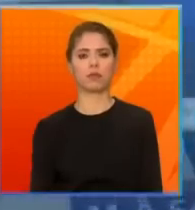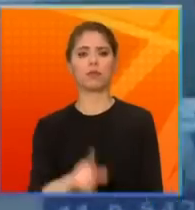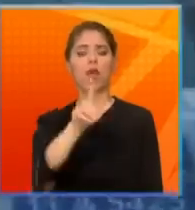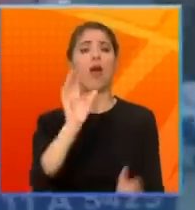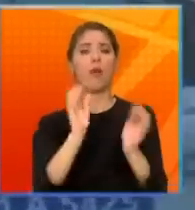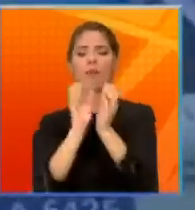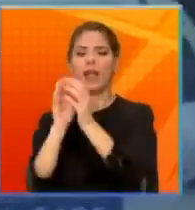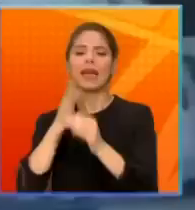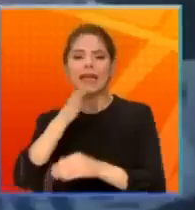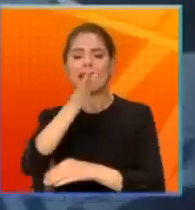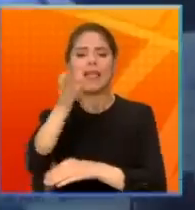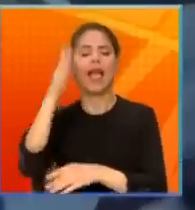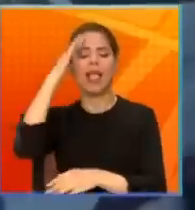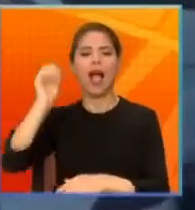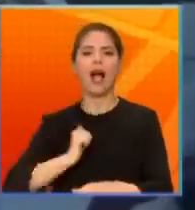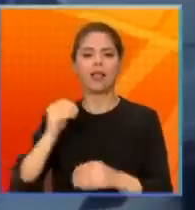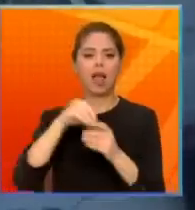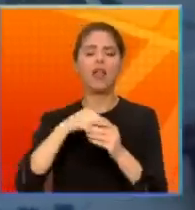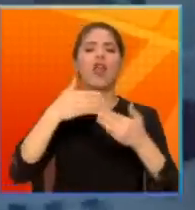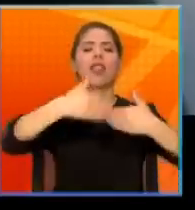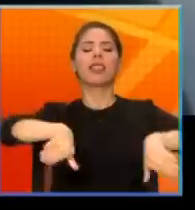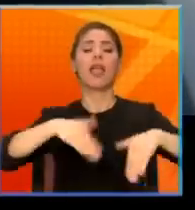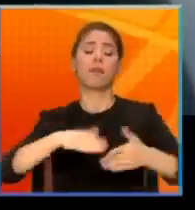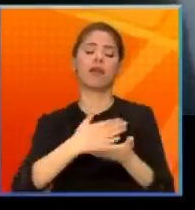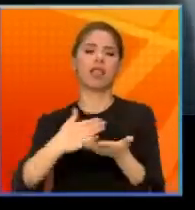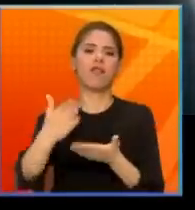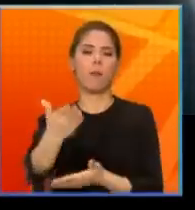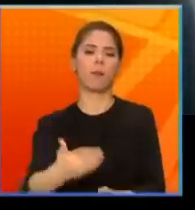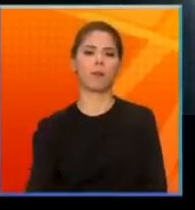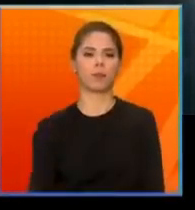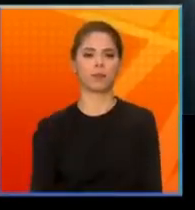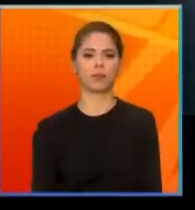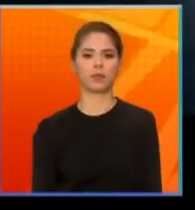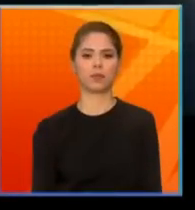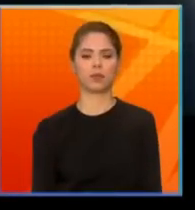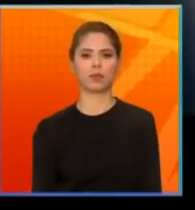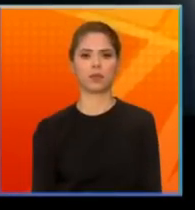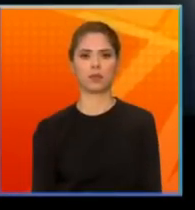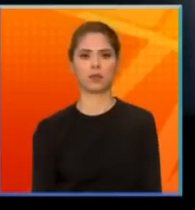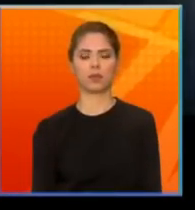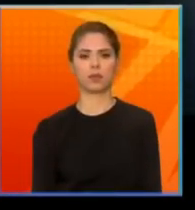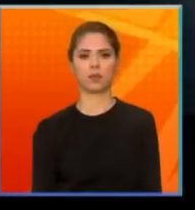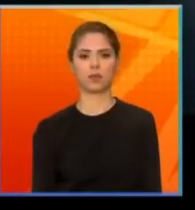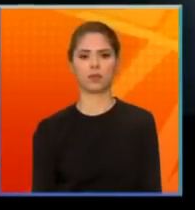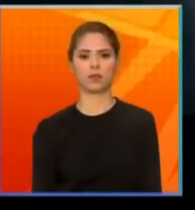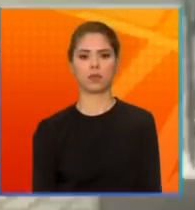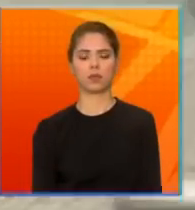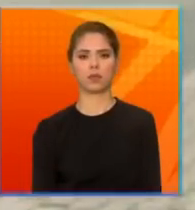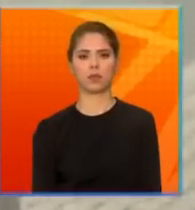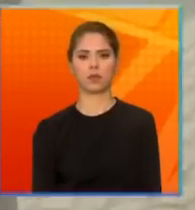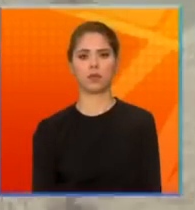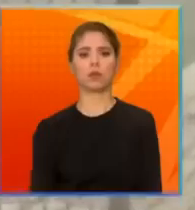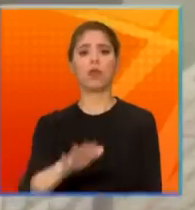Birliklerine teslim olan askerler içinse tedbirler üst seviyedeydi. Güzel, uygun bir şekilde askerlerimizi önlemini